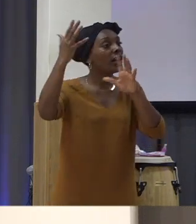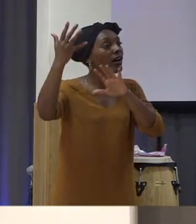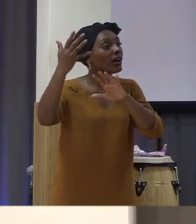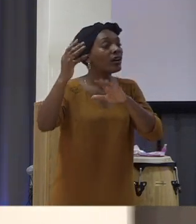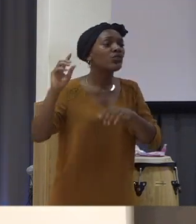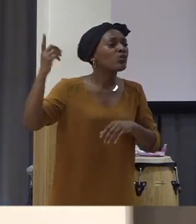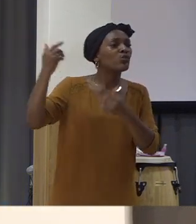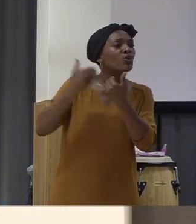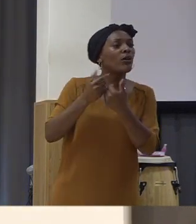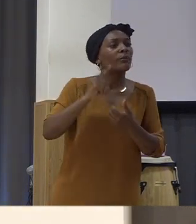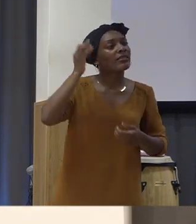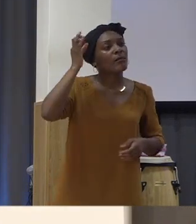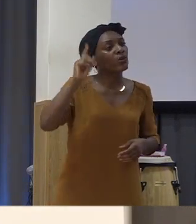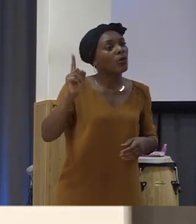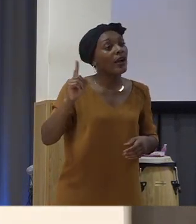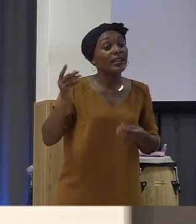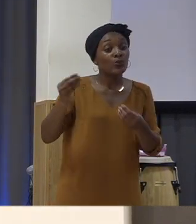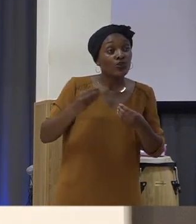faire n'importe quoi. Il nous fait